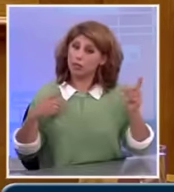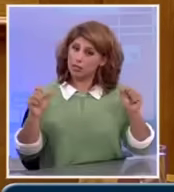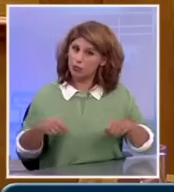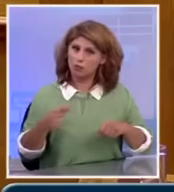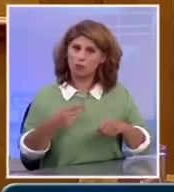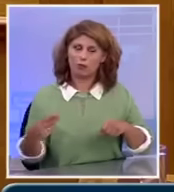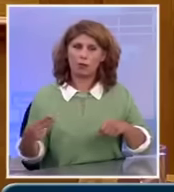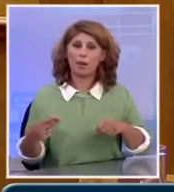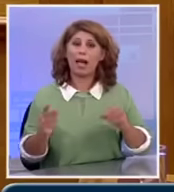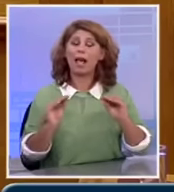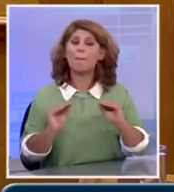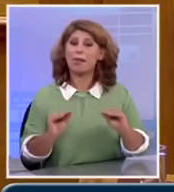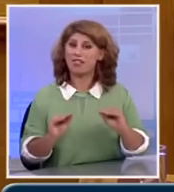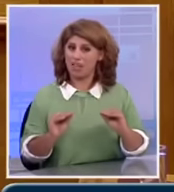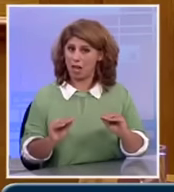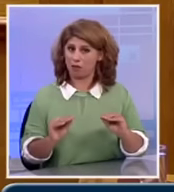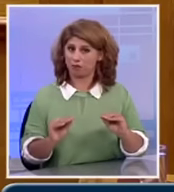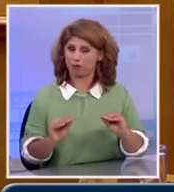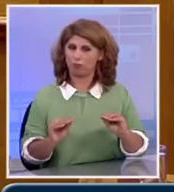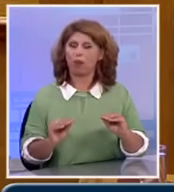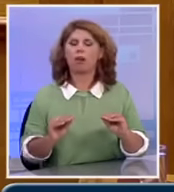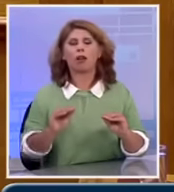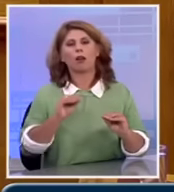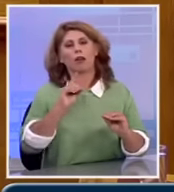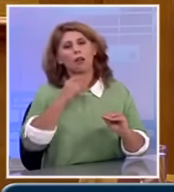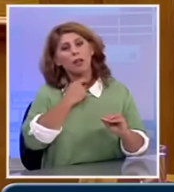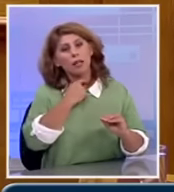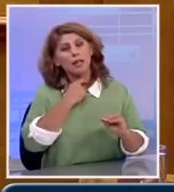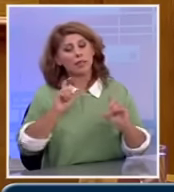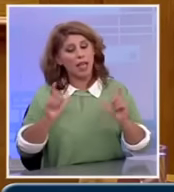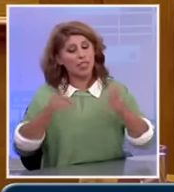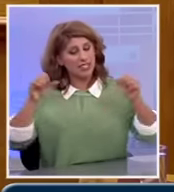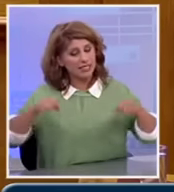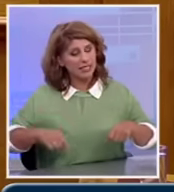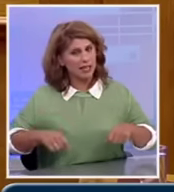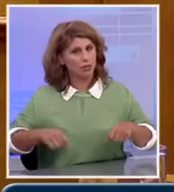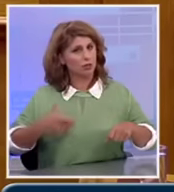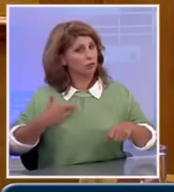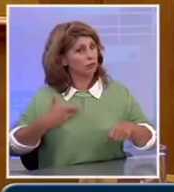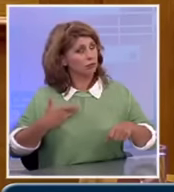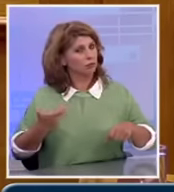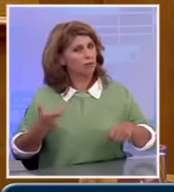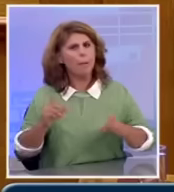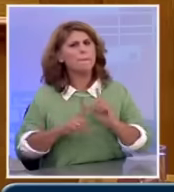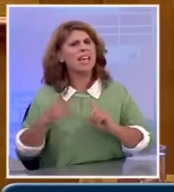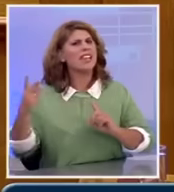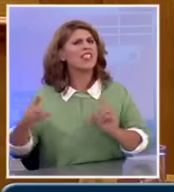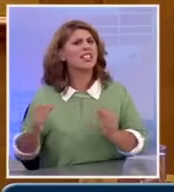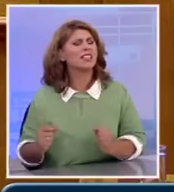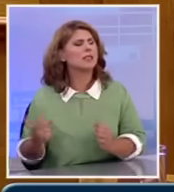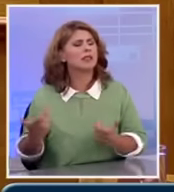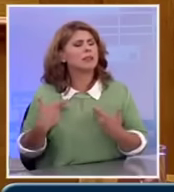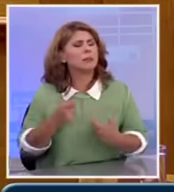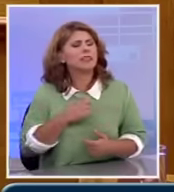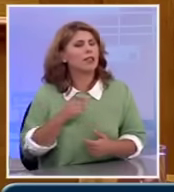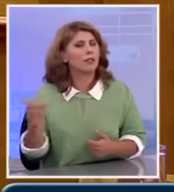αυτό η παιδεία χρειάζεται εθνική συναίνεση ποια είναι η δική σας η στάση